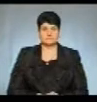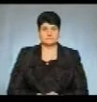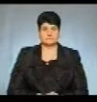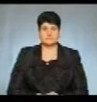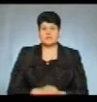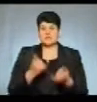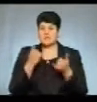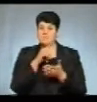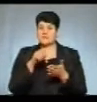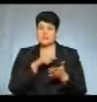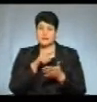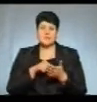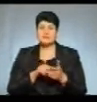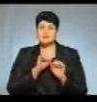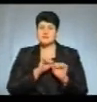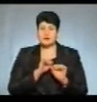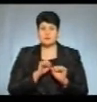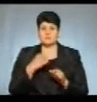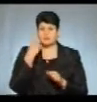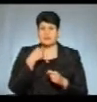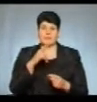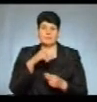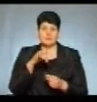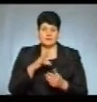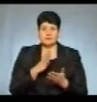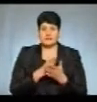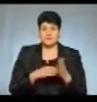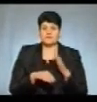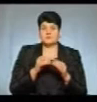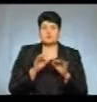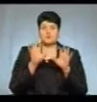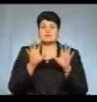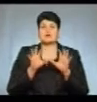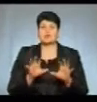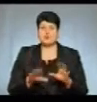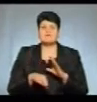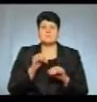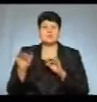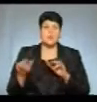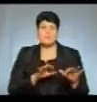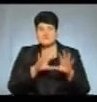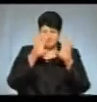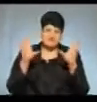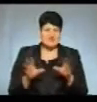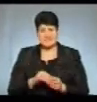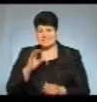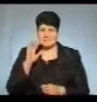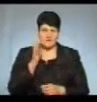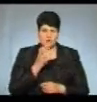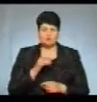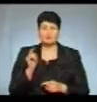У нас зараз питання захисту персональних даних стоїть в ракурсі виборчого законодавства і виборчого процесу взагалі досить серйозно, тому